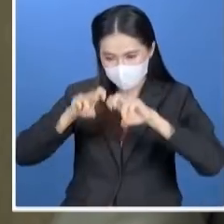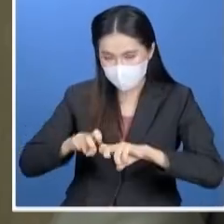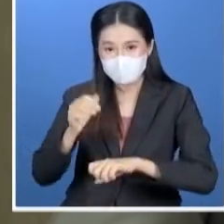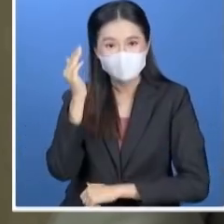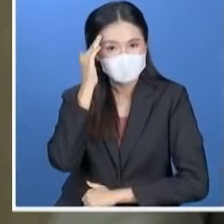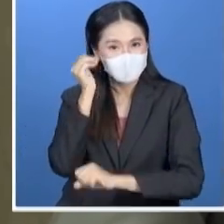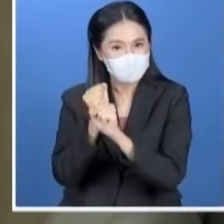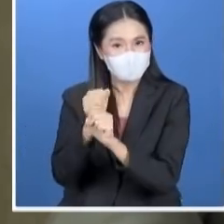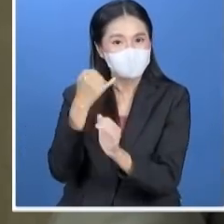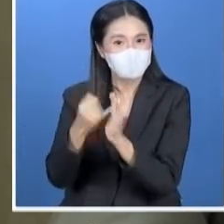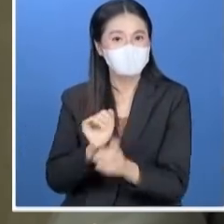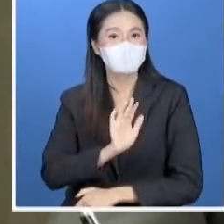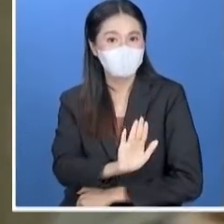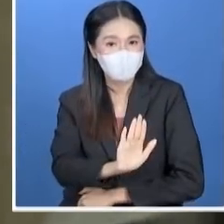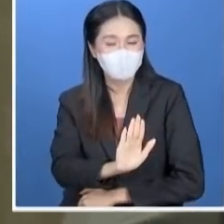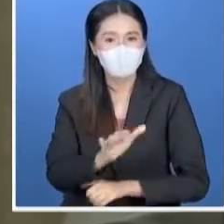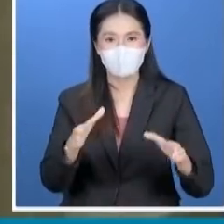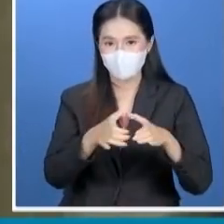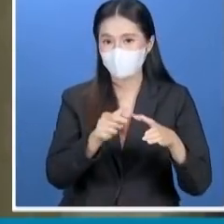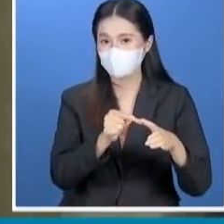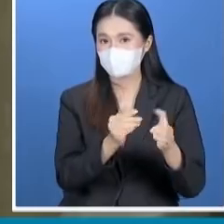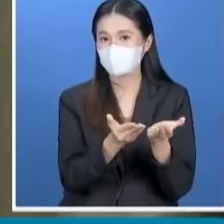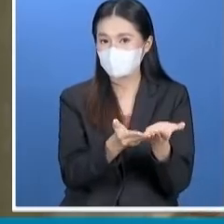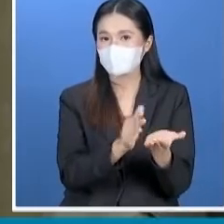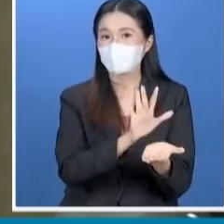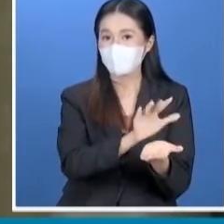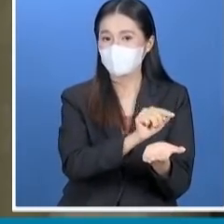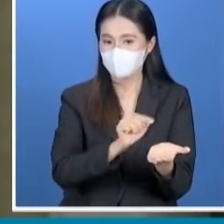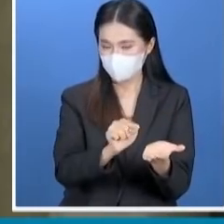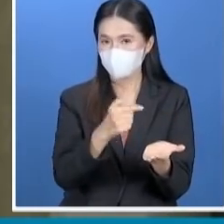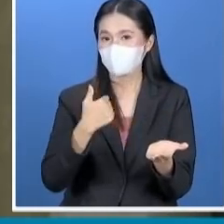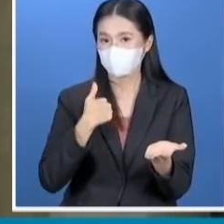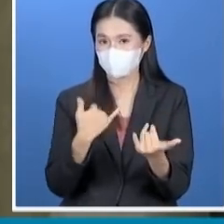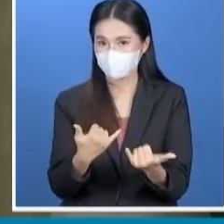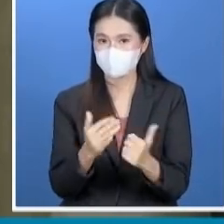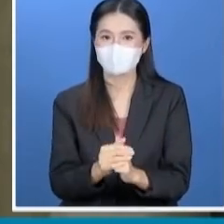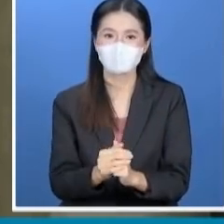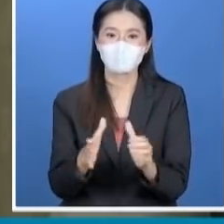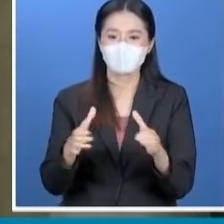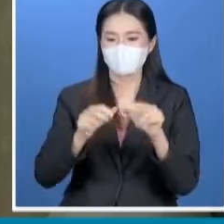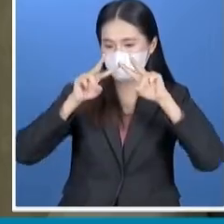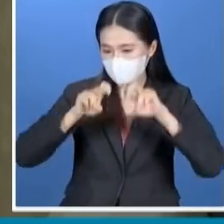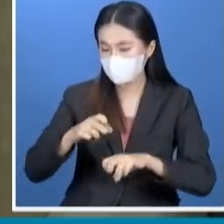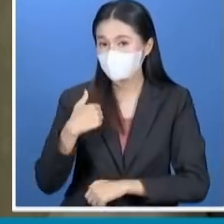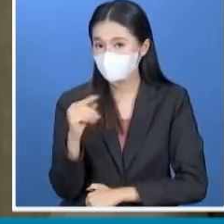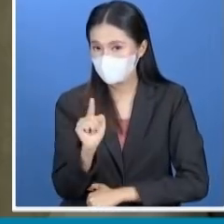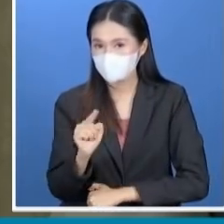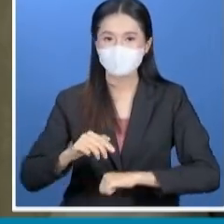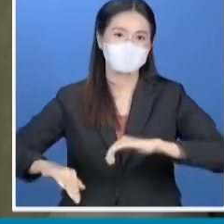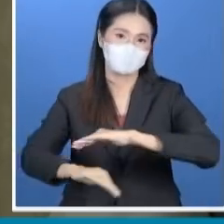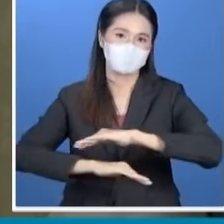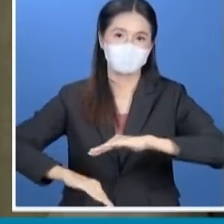ราบการกระทำความผิดของกลุ่มผู้ต้องหาบนเรือนะครับทางทีม สืบสวนนะครับได้มีการรวบรว